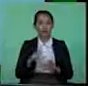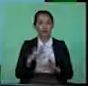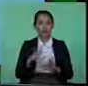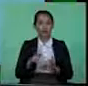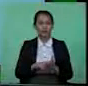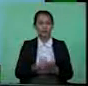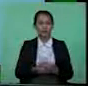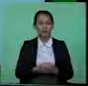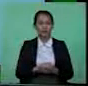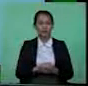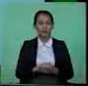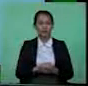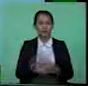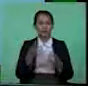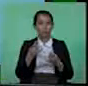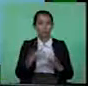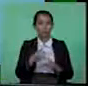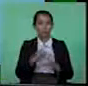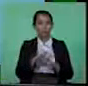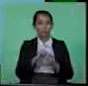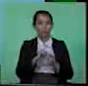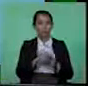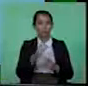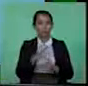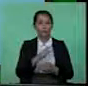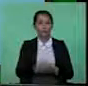oldik. Biz nimani topishimiz kerak?